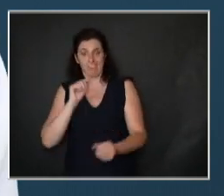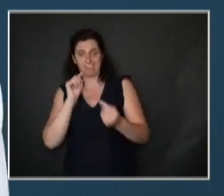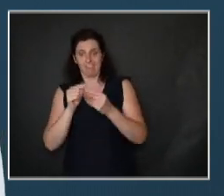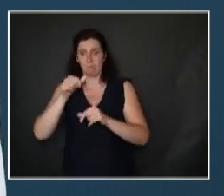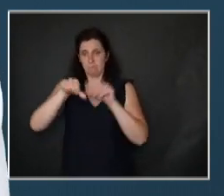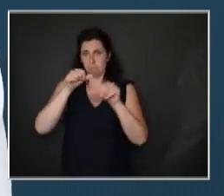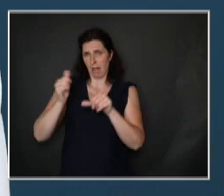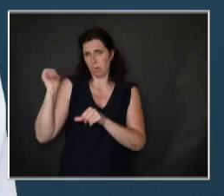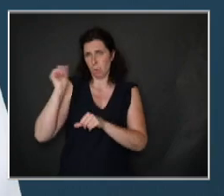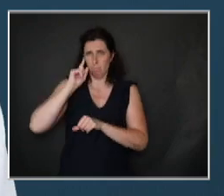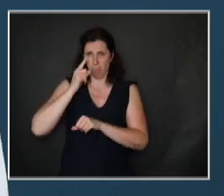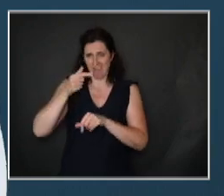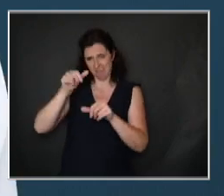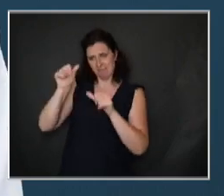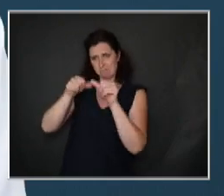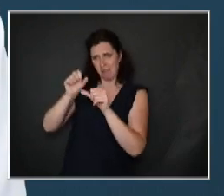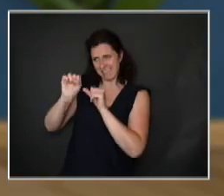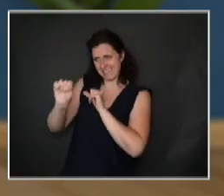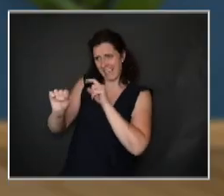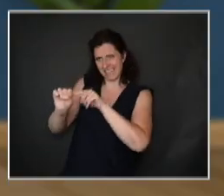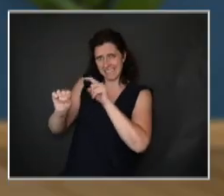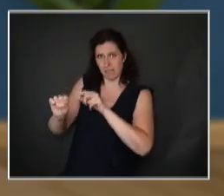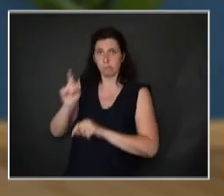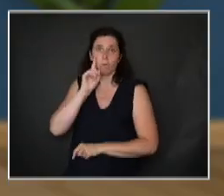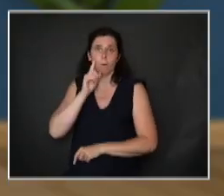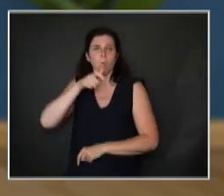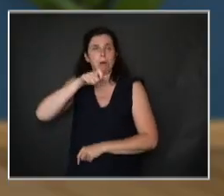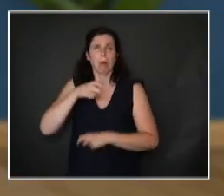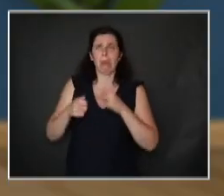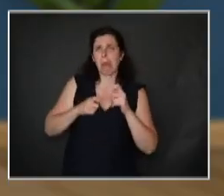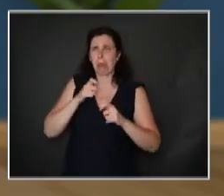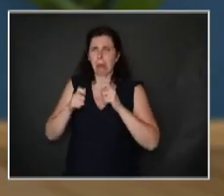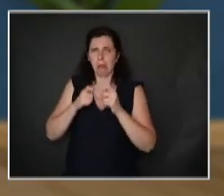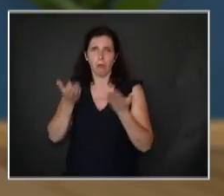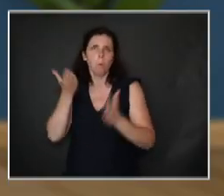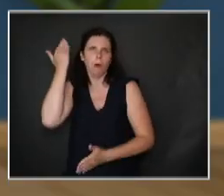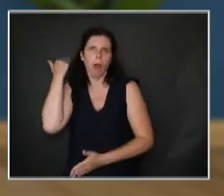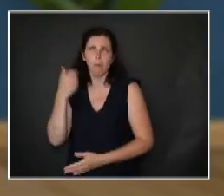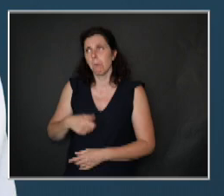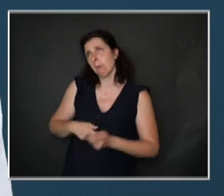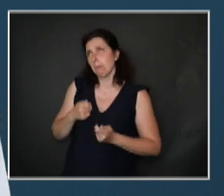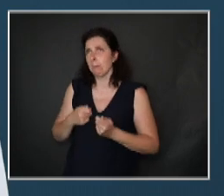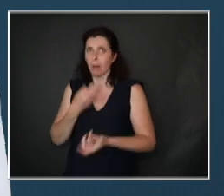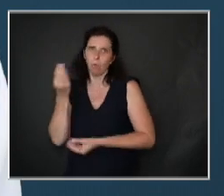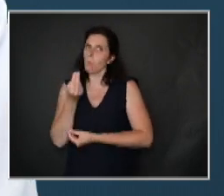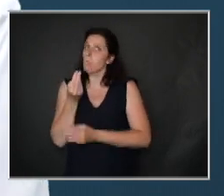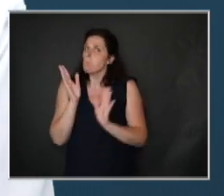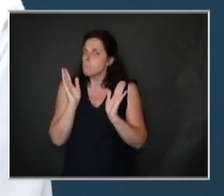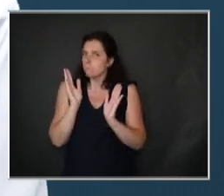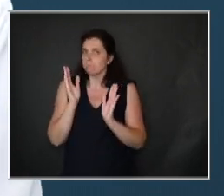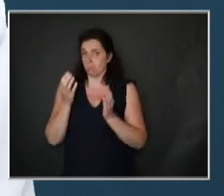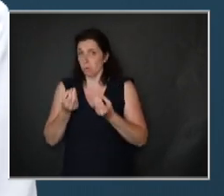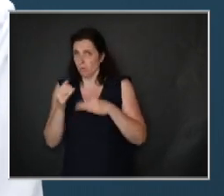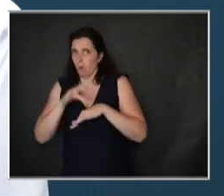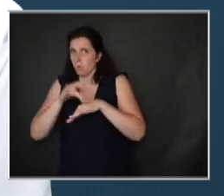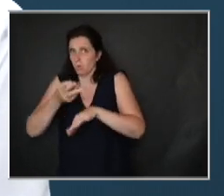du siècle. Est-ce que c'est parce que les gens se plaignent plus qu'avant? C'est peut-être pas complètement faux. Est-ce parce que c'est plus fréquent? Et